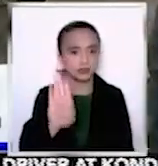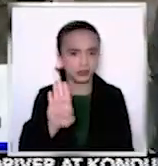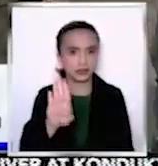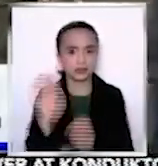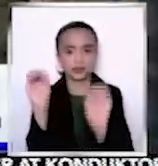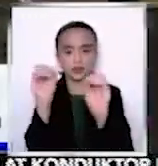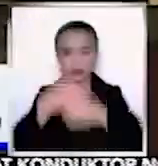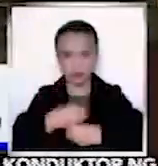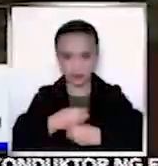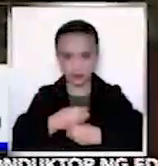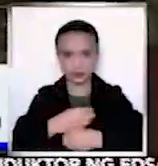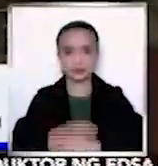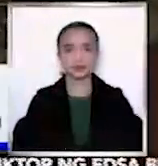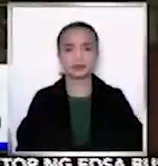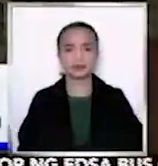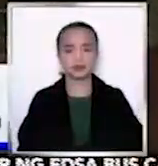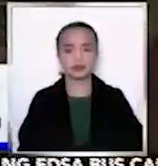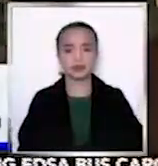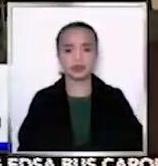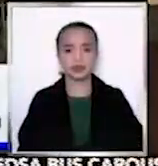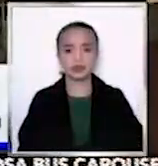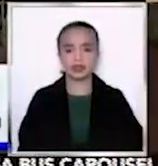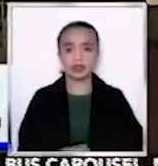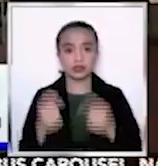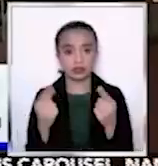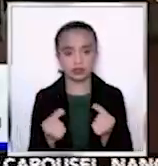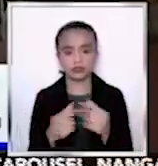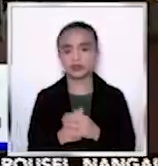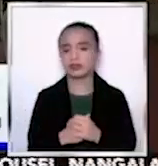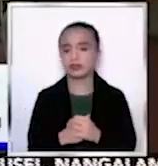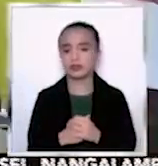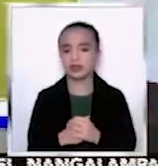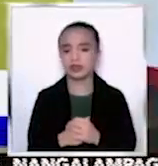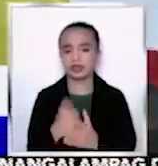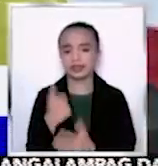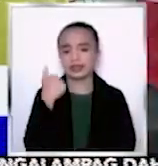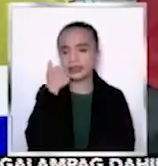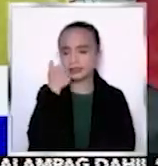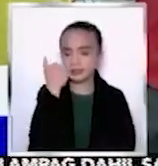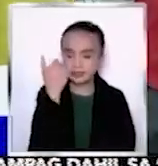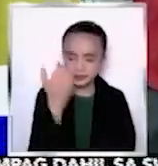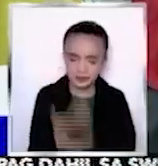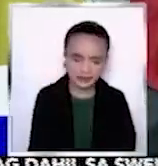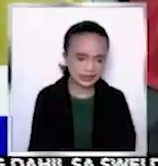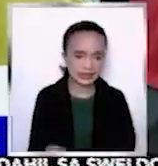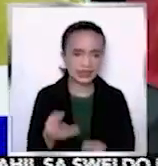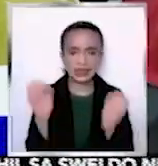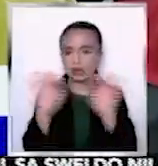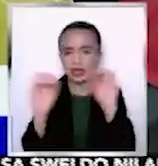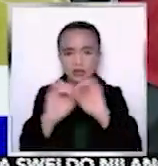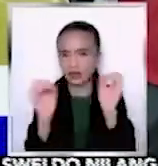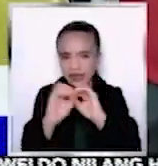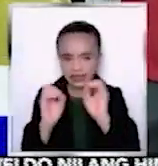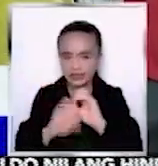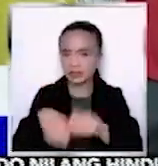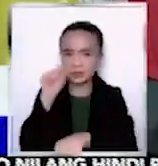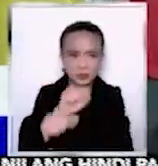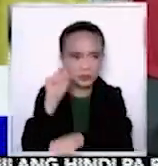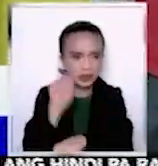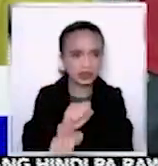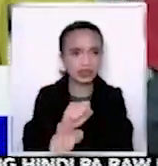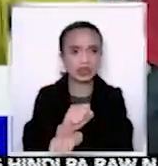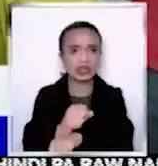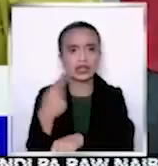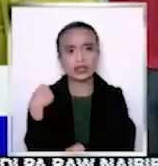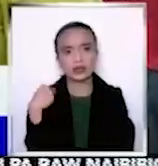o LTFRB. Inunti-unti, namamatay ang aming kabuhayan, ang aming pamilya nagutom.